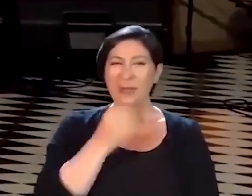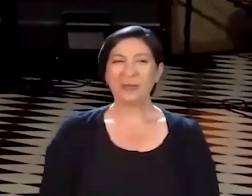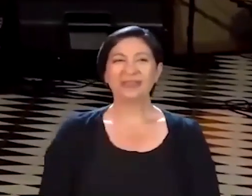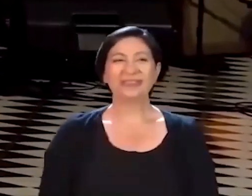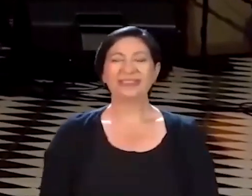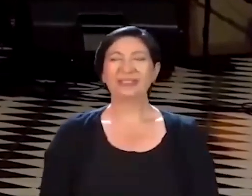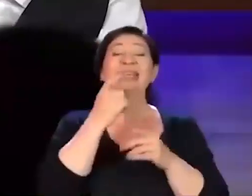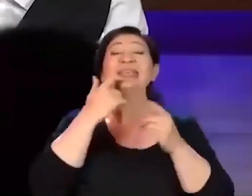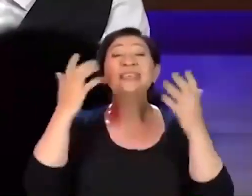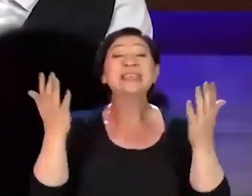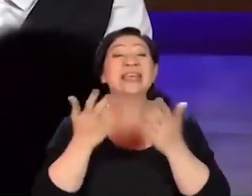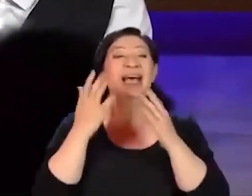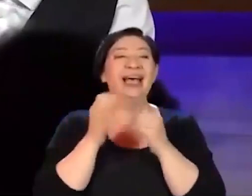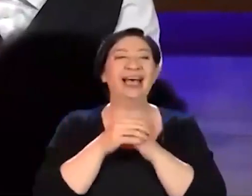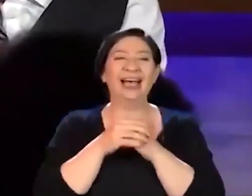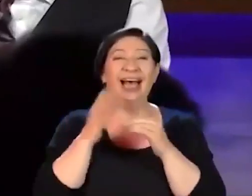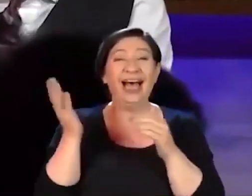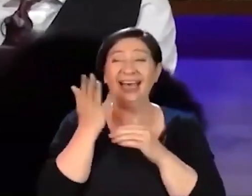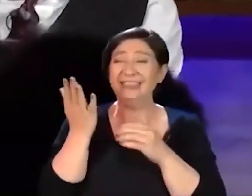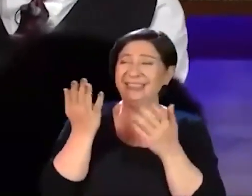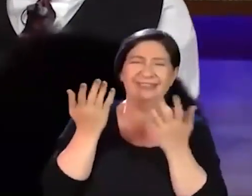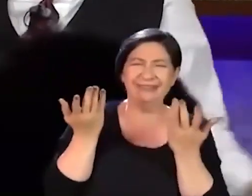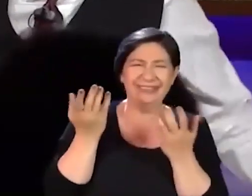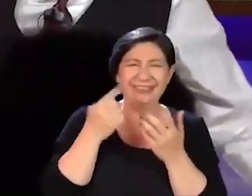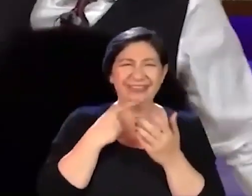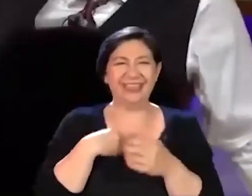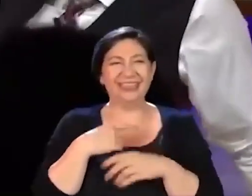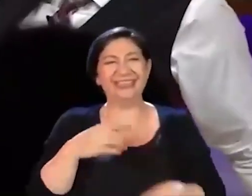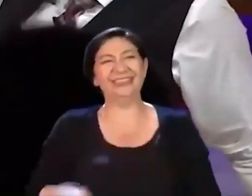Ya ama bir şey söyleyeceğim. Haydi söyle.